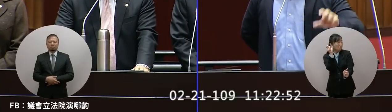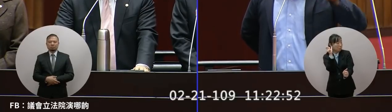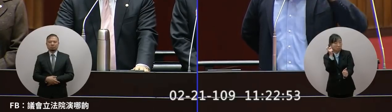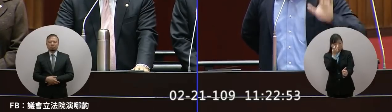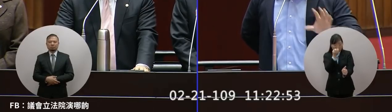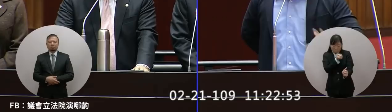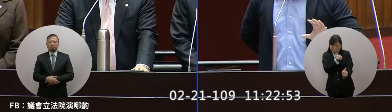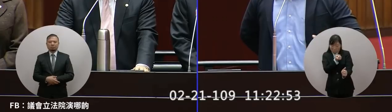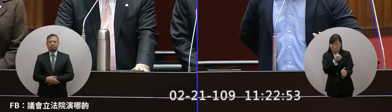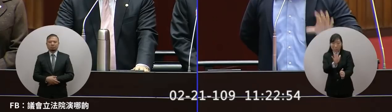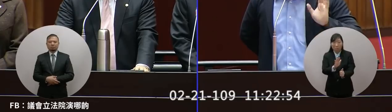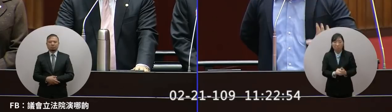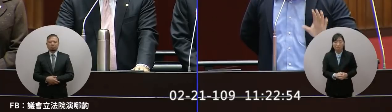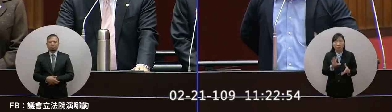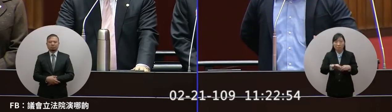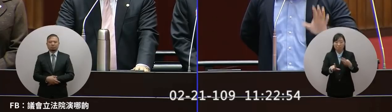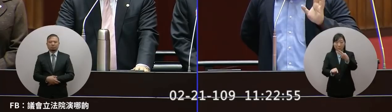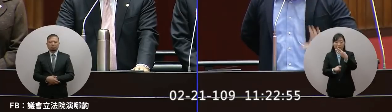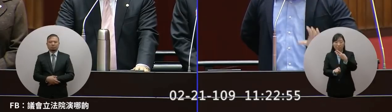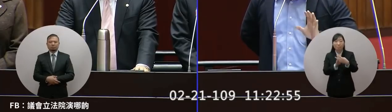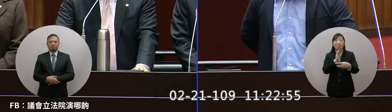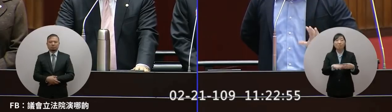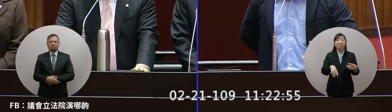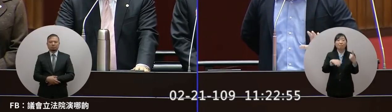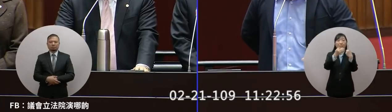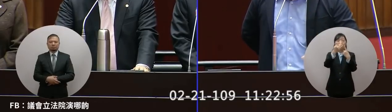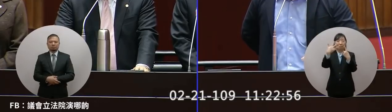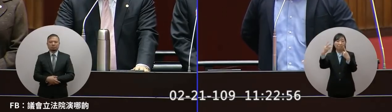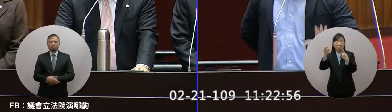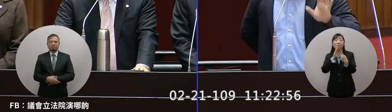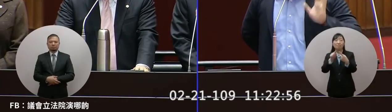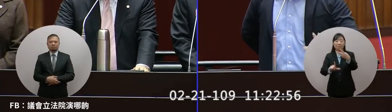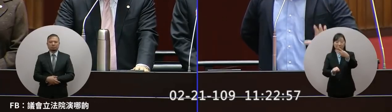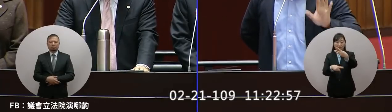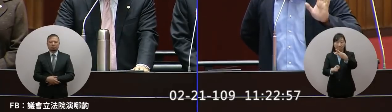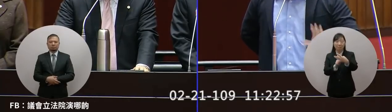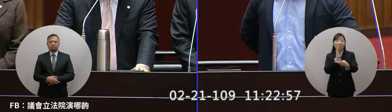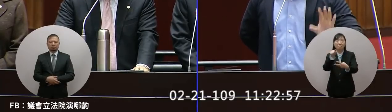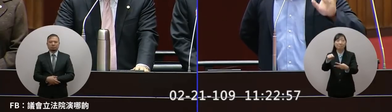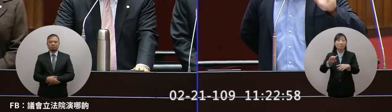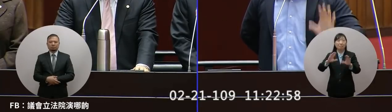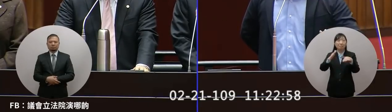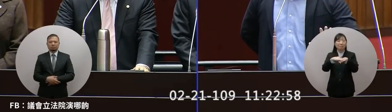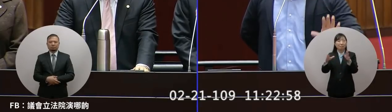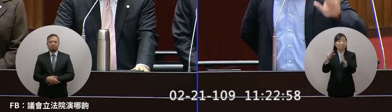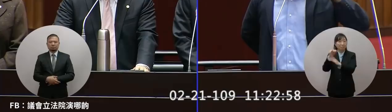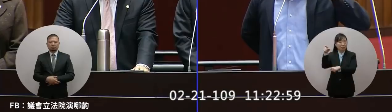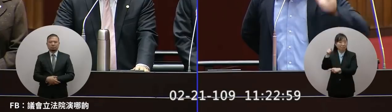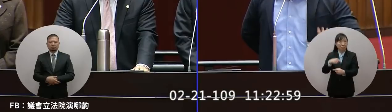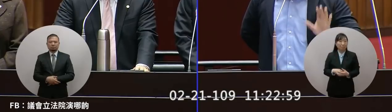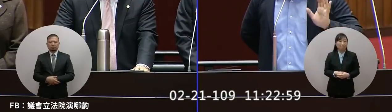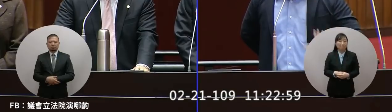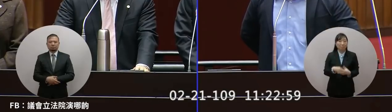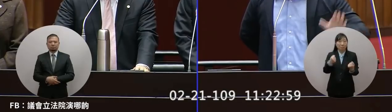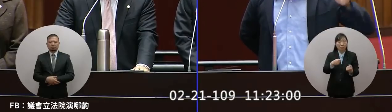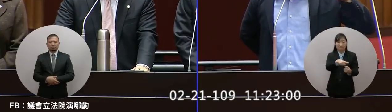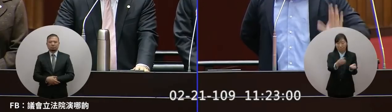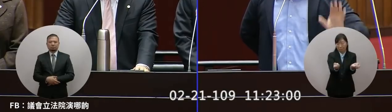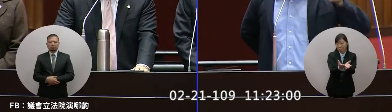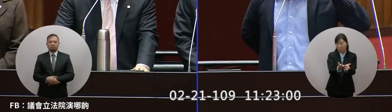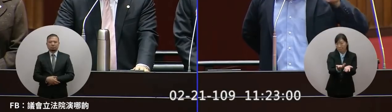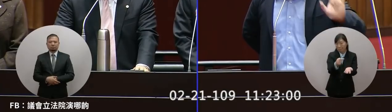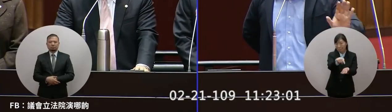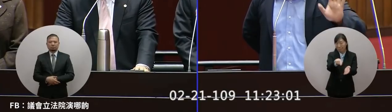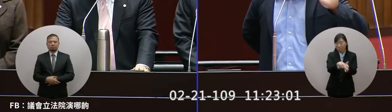OK， 然后在3月10号，1980年3月10号的这一天，国安局竟然把，哦，在案发当时